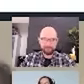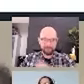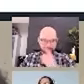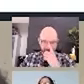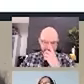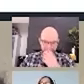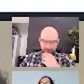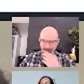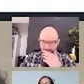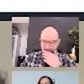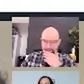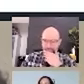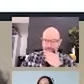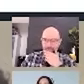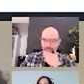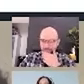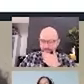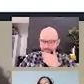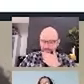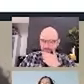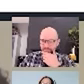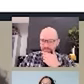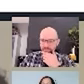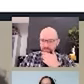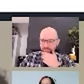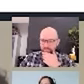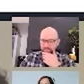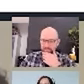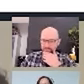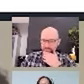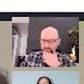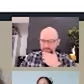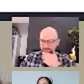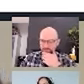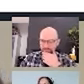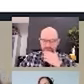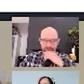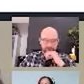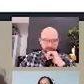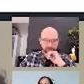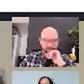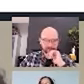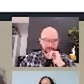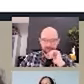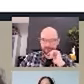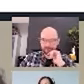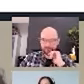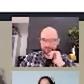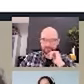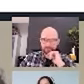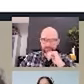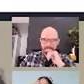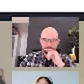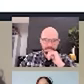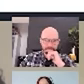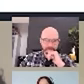chciałabym zaprosić Państwa do udziału w dwóch akcjach, które prowadzę, obie od pierwszej edycji. Jedna to znana